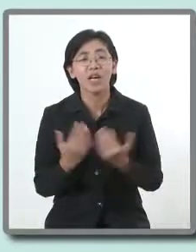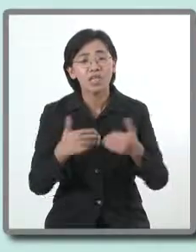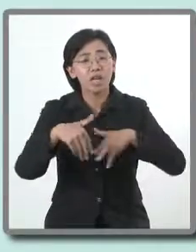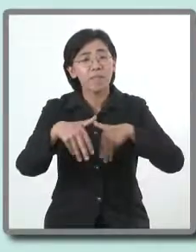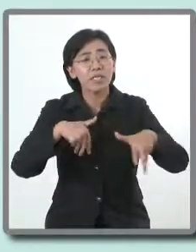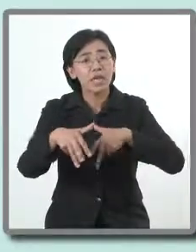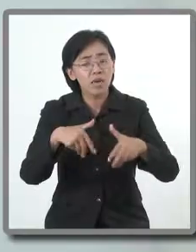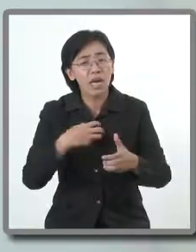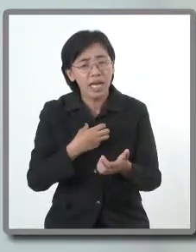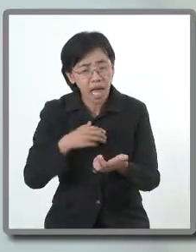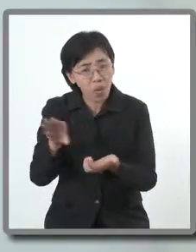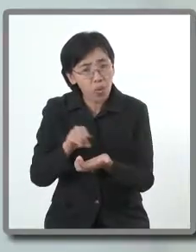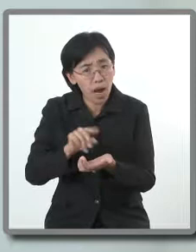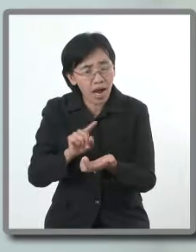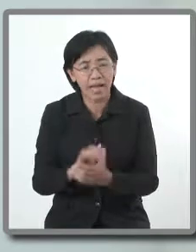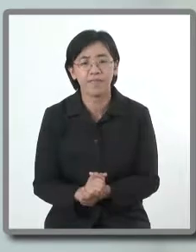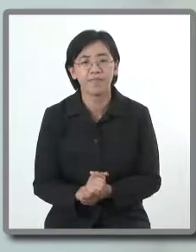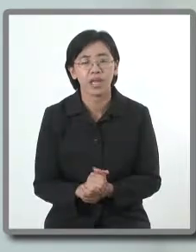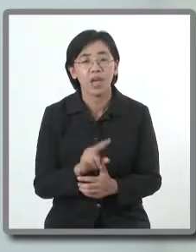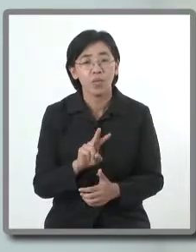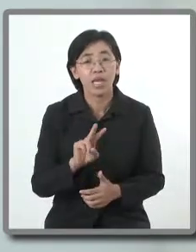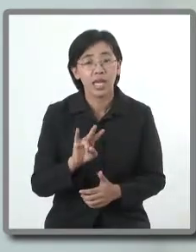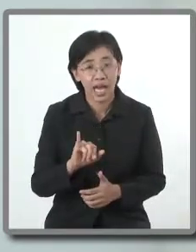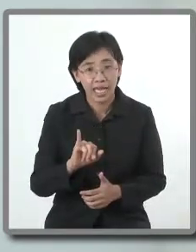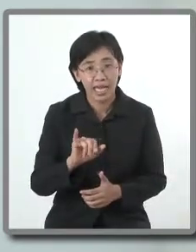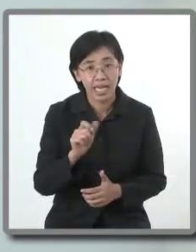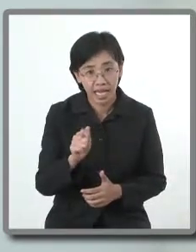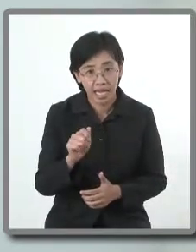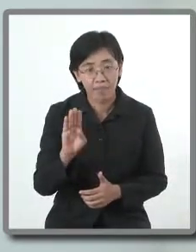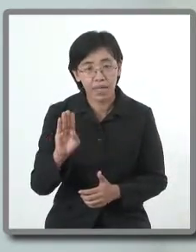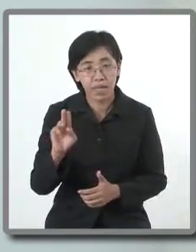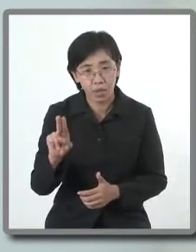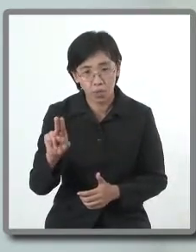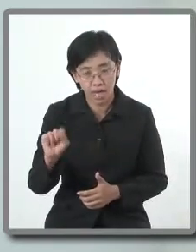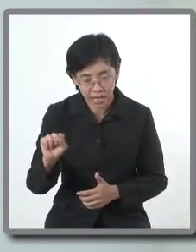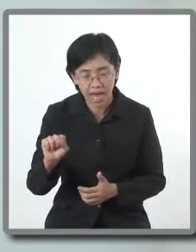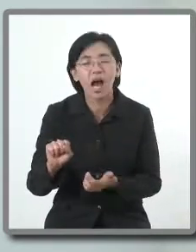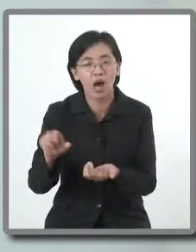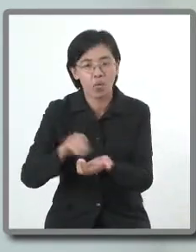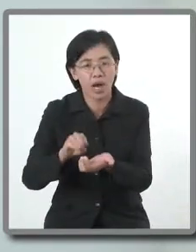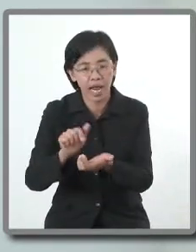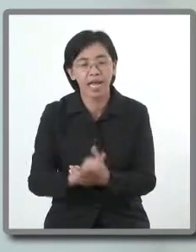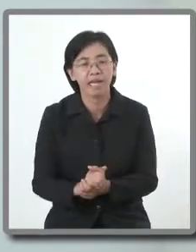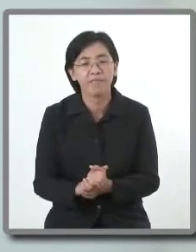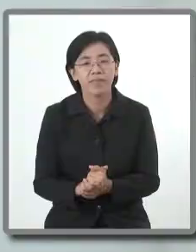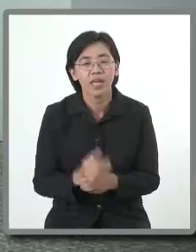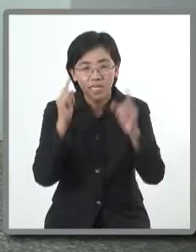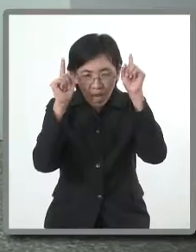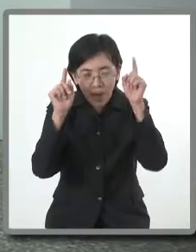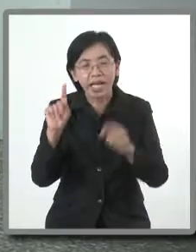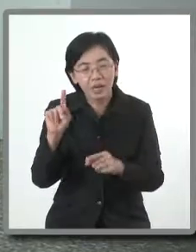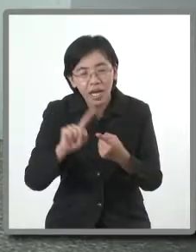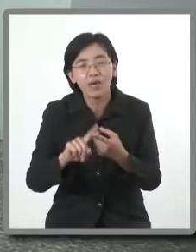จะสามารถโหลดแอป โหลดแอปของเบียร์บัสเบียร์บัสได้เข้าไปโหลดได้เลยทั้ง Android ทั้ง